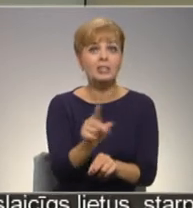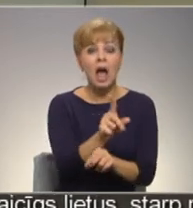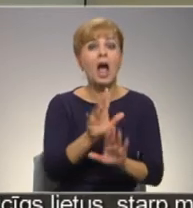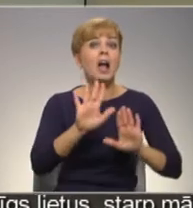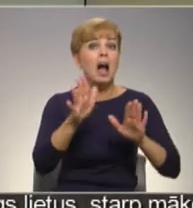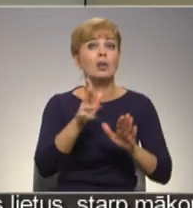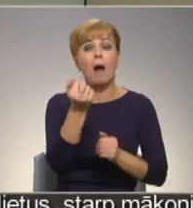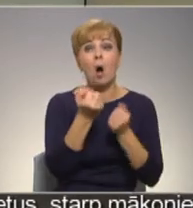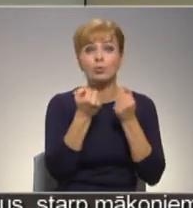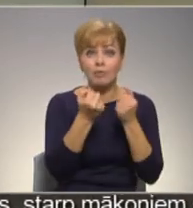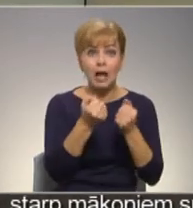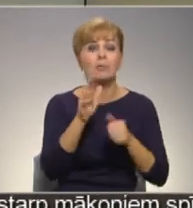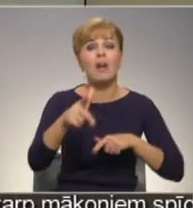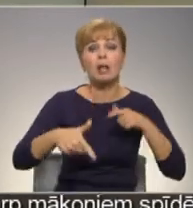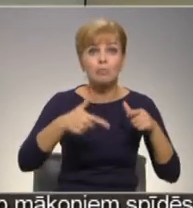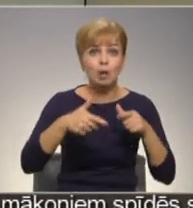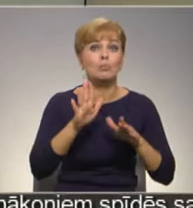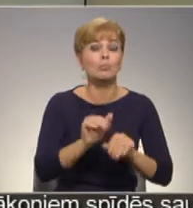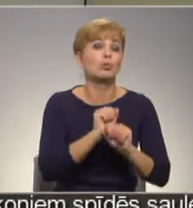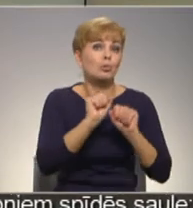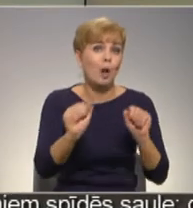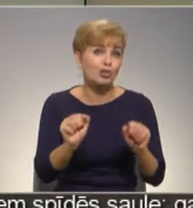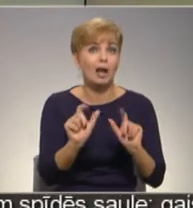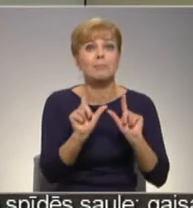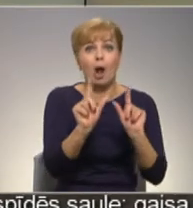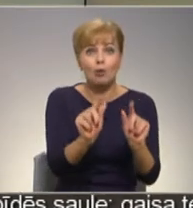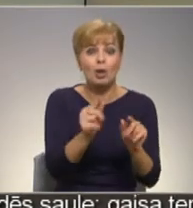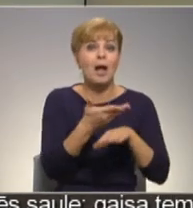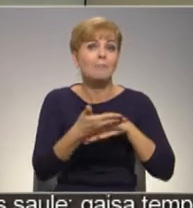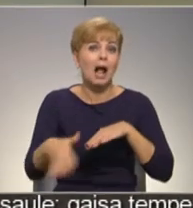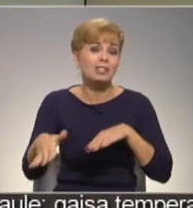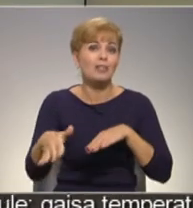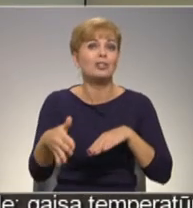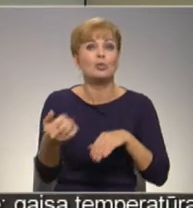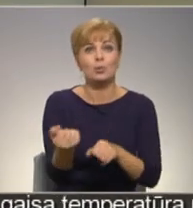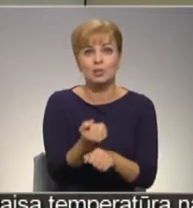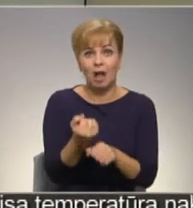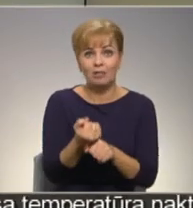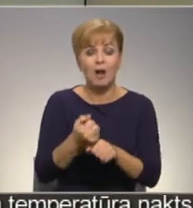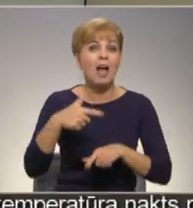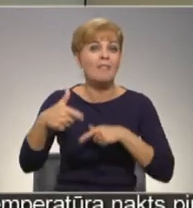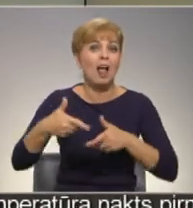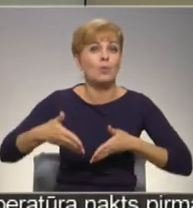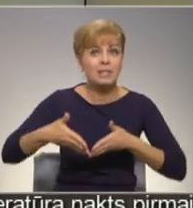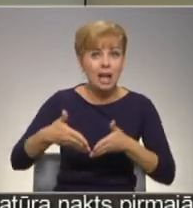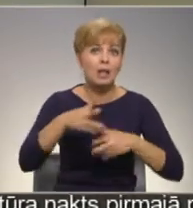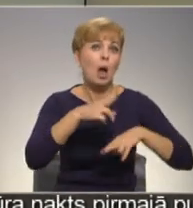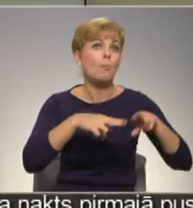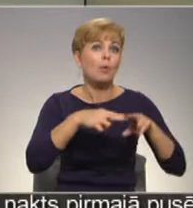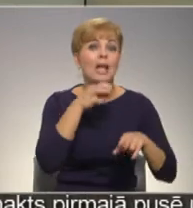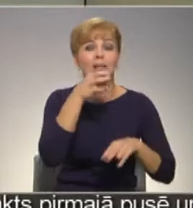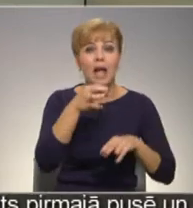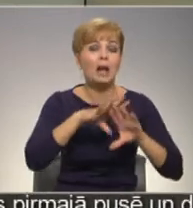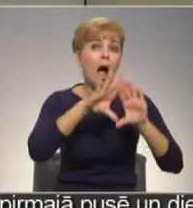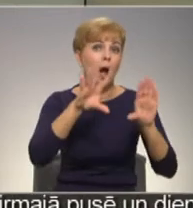arī velobraucēji, kuriem būs drošāk pārvietošanās pa atsevišķi izbūvētu velocelī. Pēc būvnieku teiktā apjomīgākie darbi jau paveikti, bet